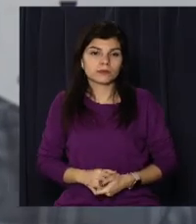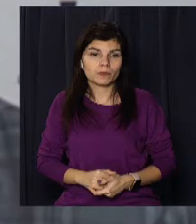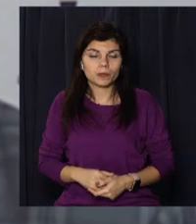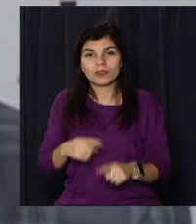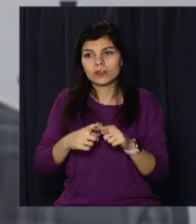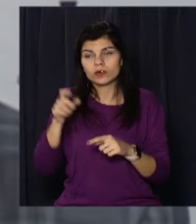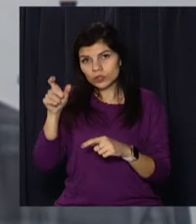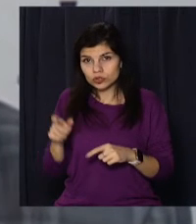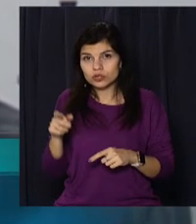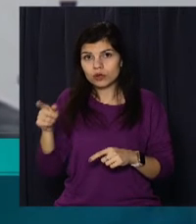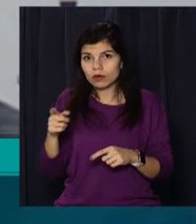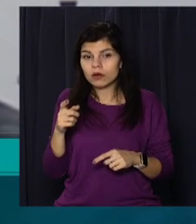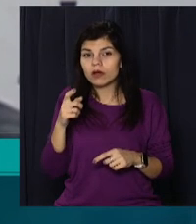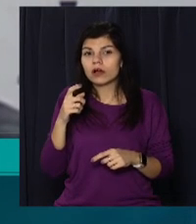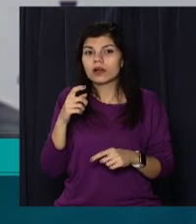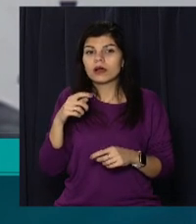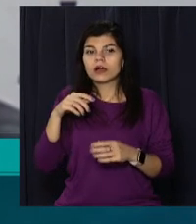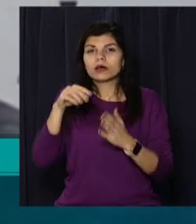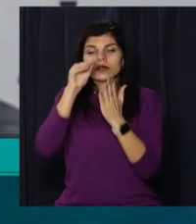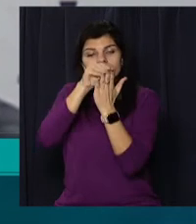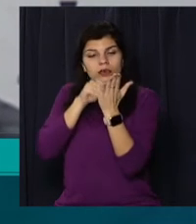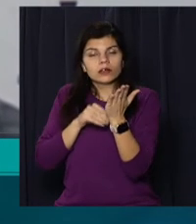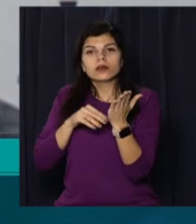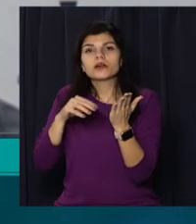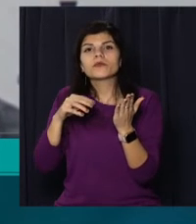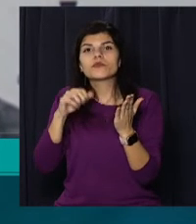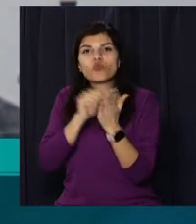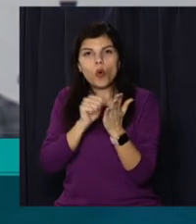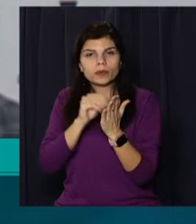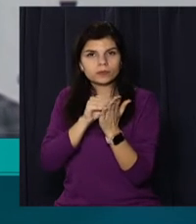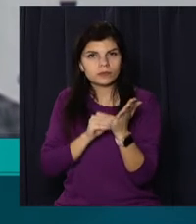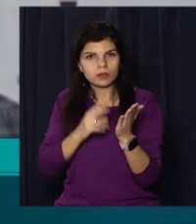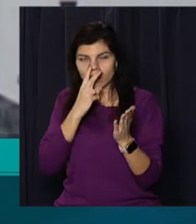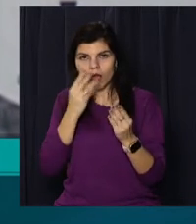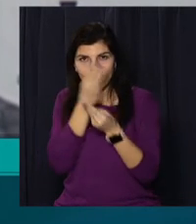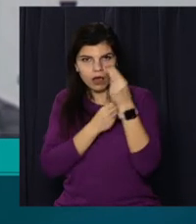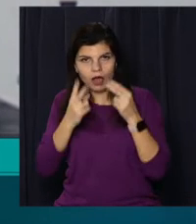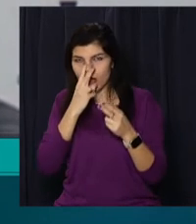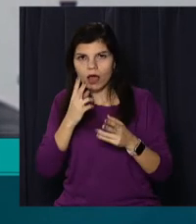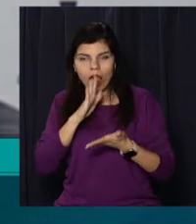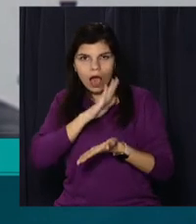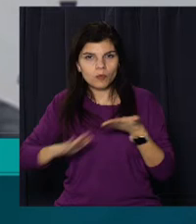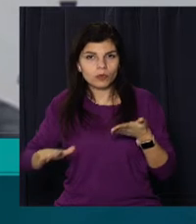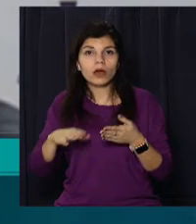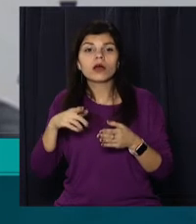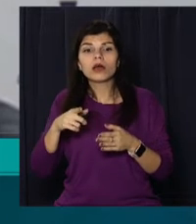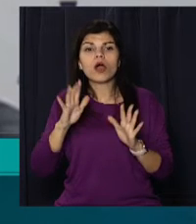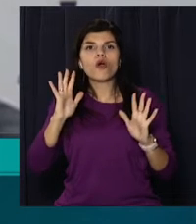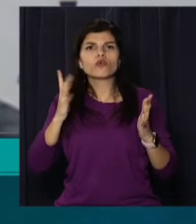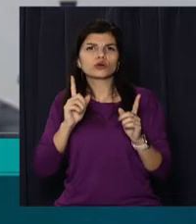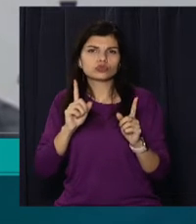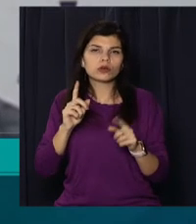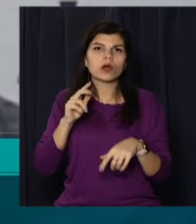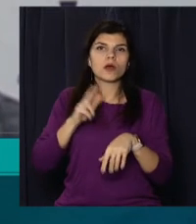Зловмисник ретельно перевіряв наявність у державних реєстрах та базах даних дозвільних документів, а у разі невідповідності звертався до поліції із